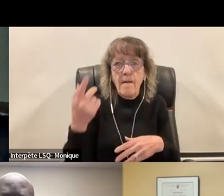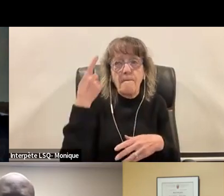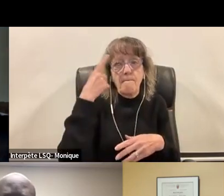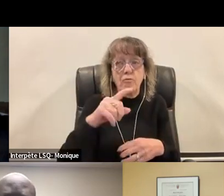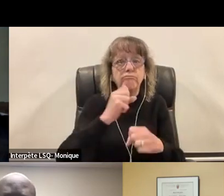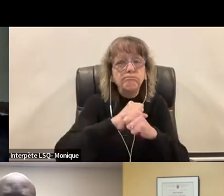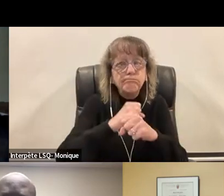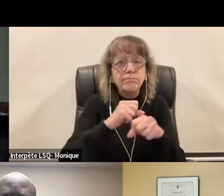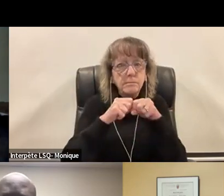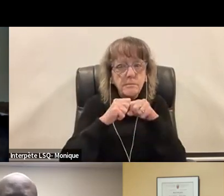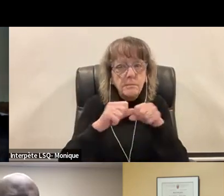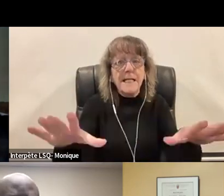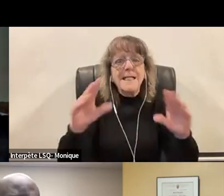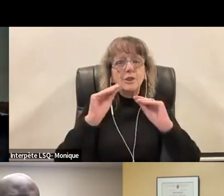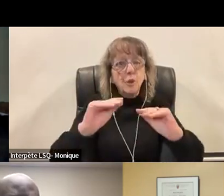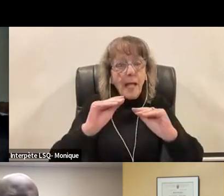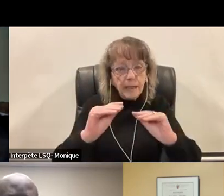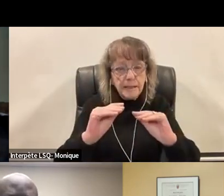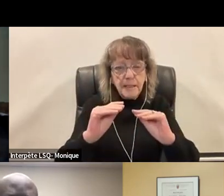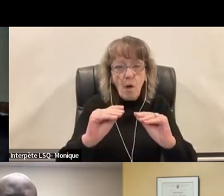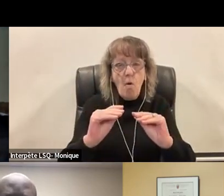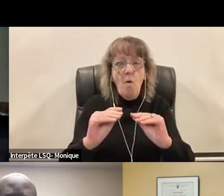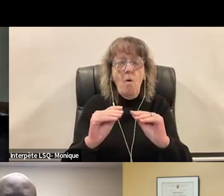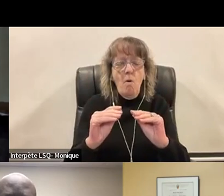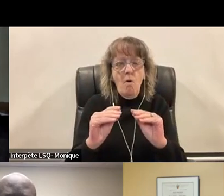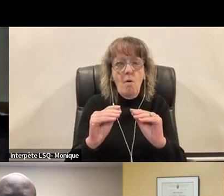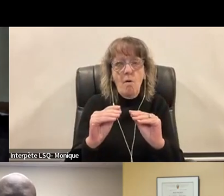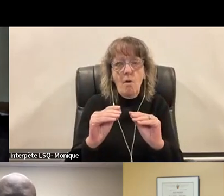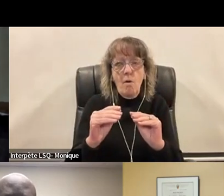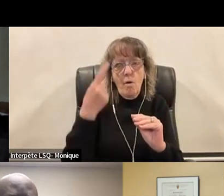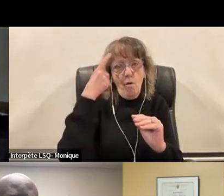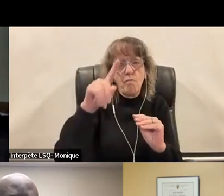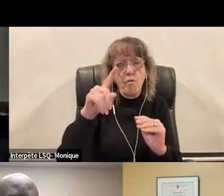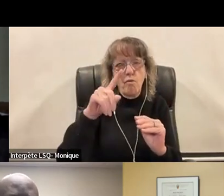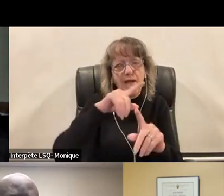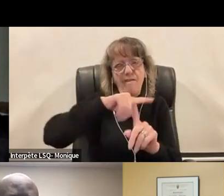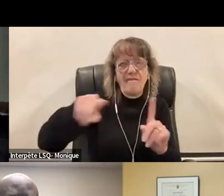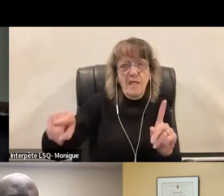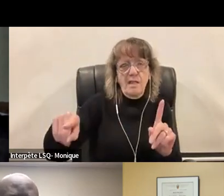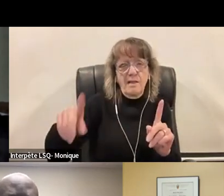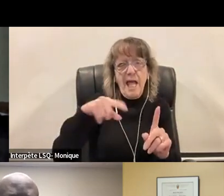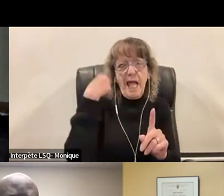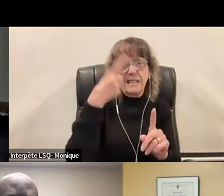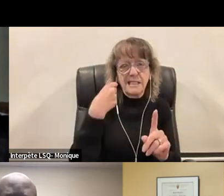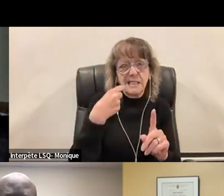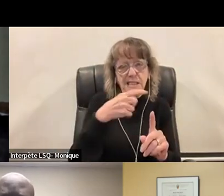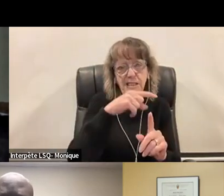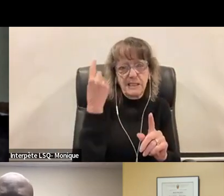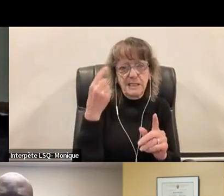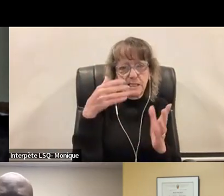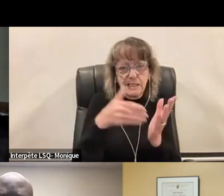promouvoit de l'éducation pour contrer le racisme anti-noir. On n'a pas